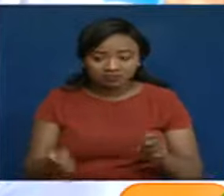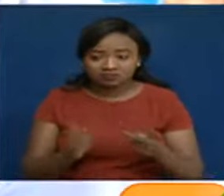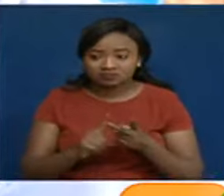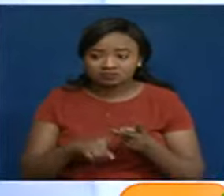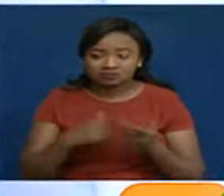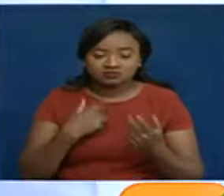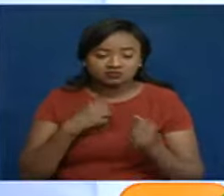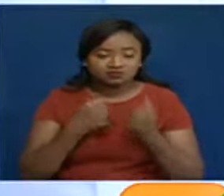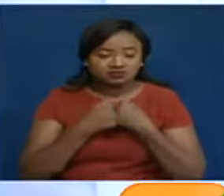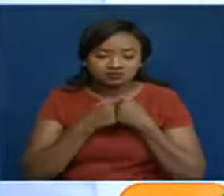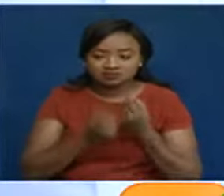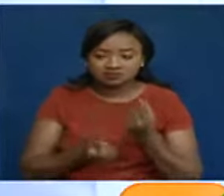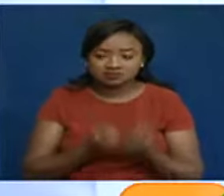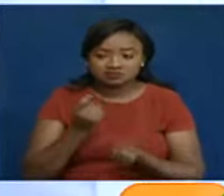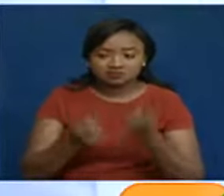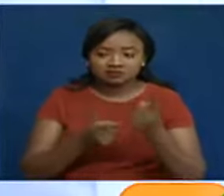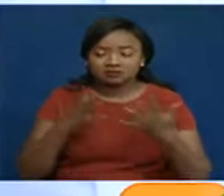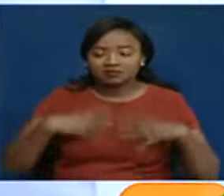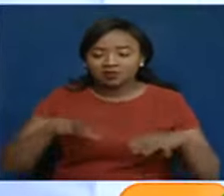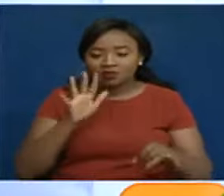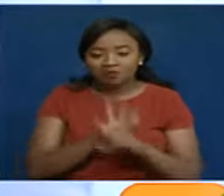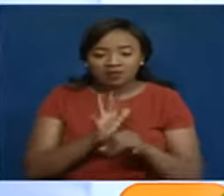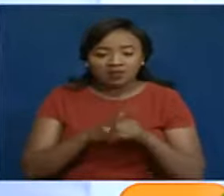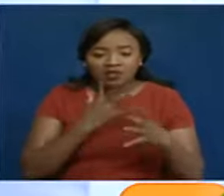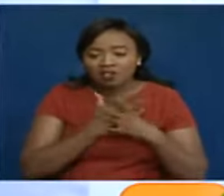mara. Many people are less fortunate.